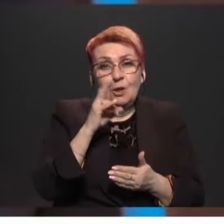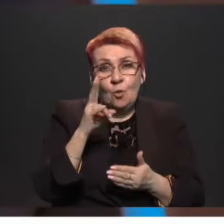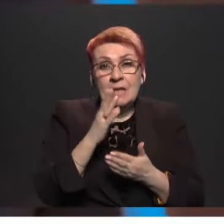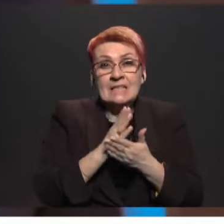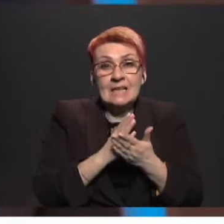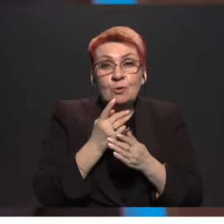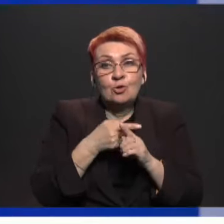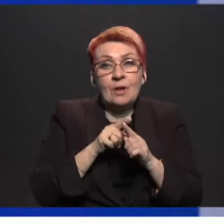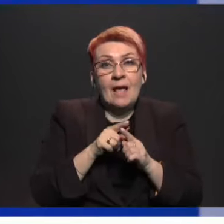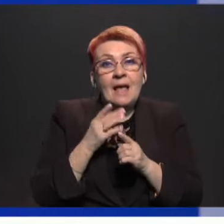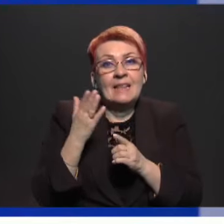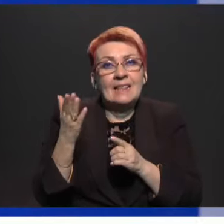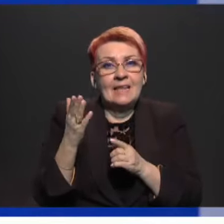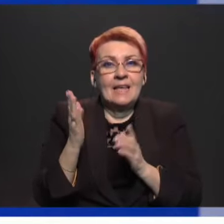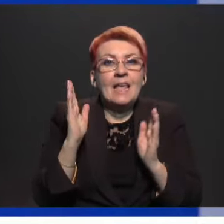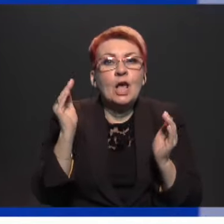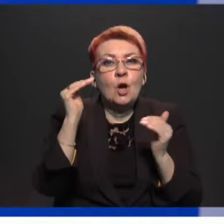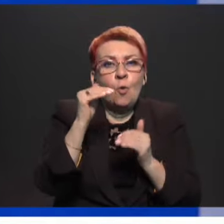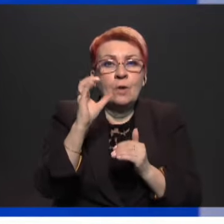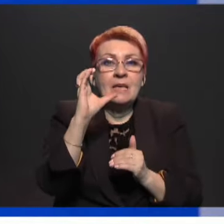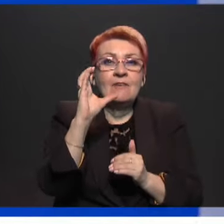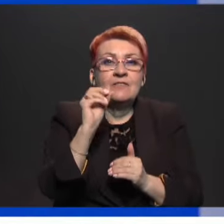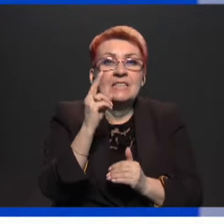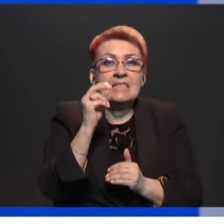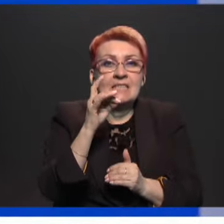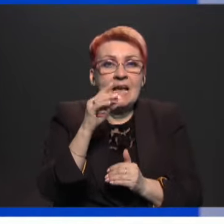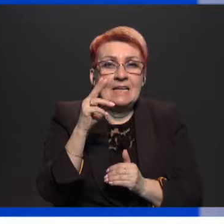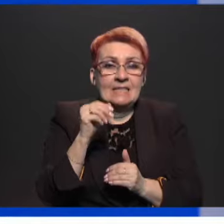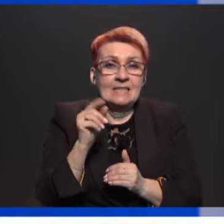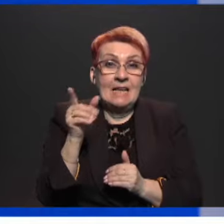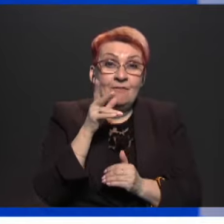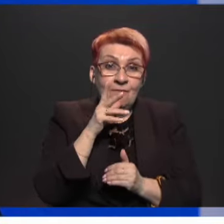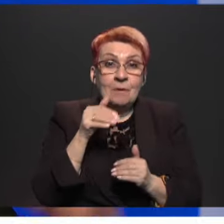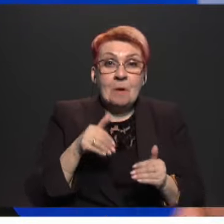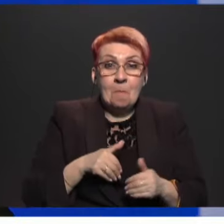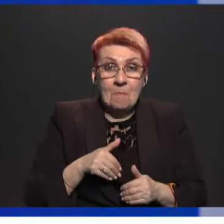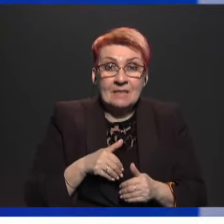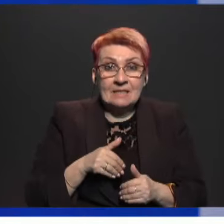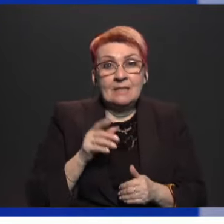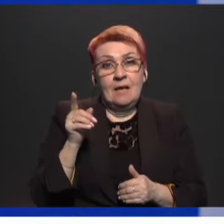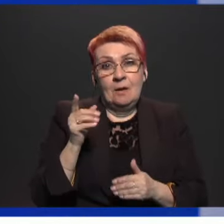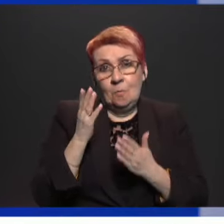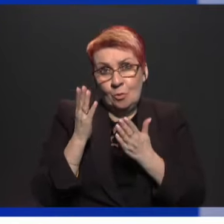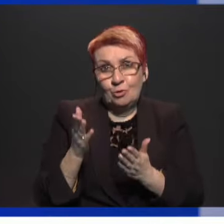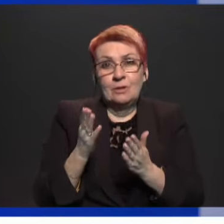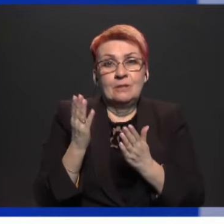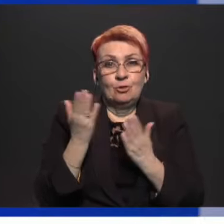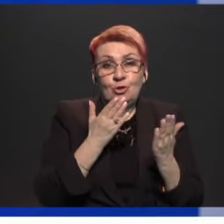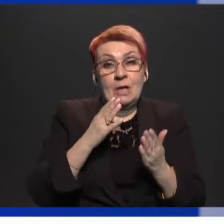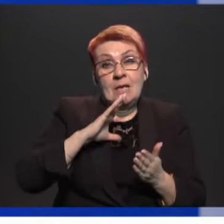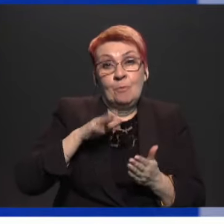этой иконе, и именно этот канон начать читать во время Великого Поста. А там уже после